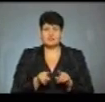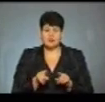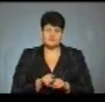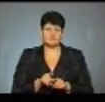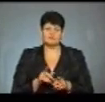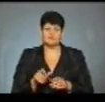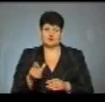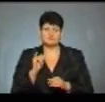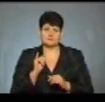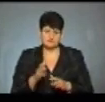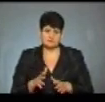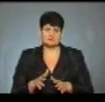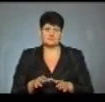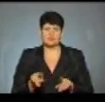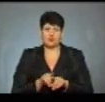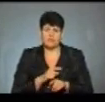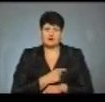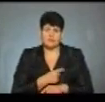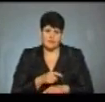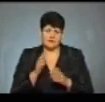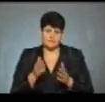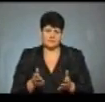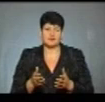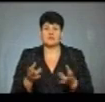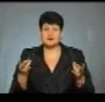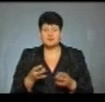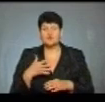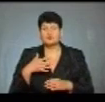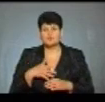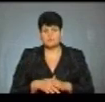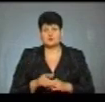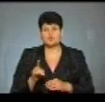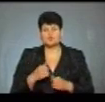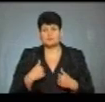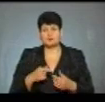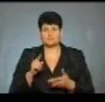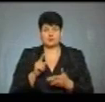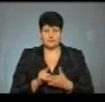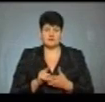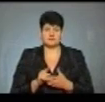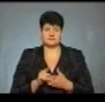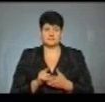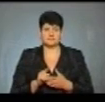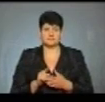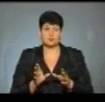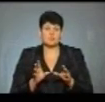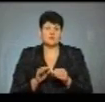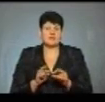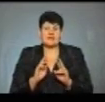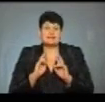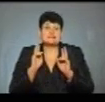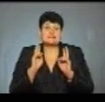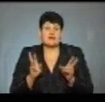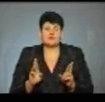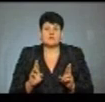роздовбана вщент, але треба розуміти, що ми мусимо оптимізуватись. Я не знаю, як, якщо